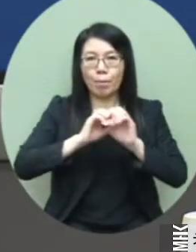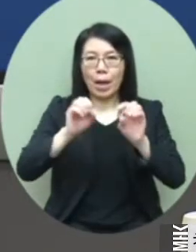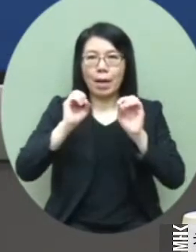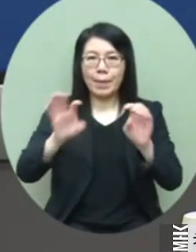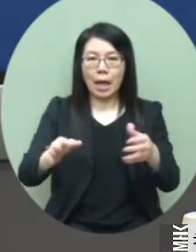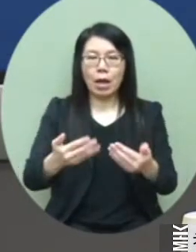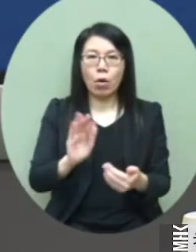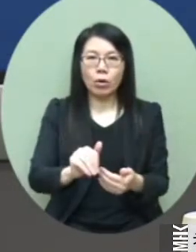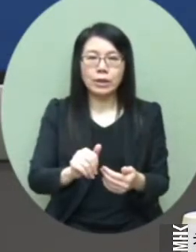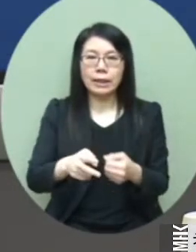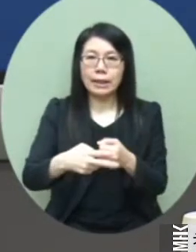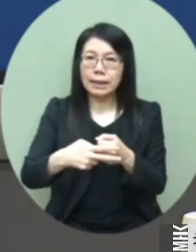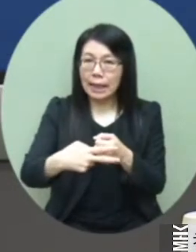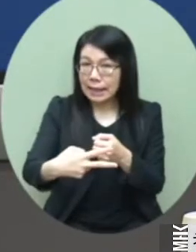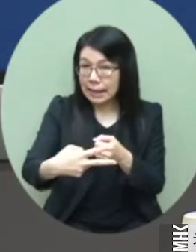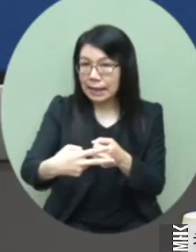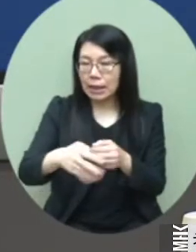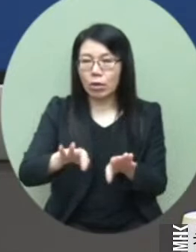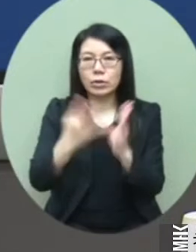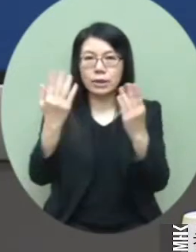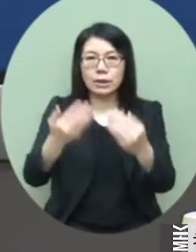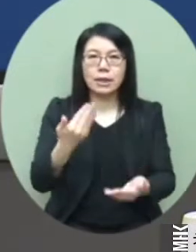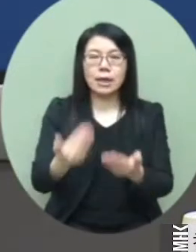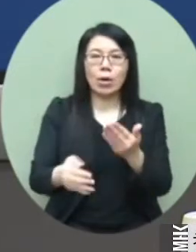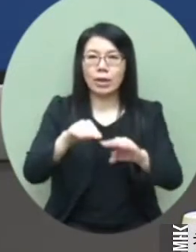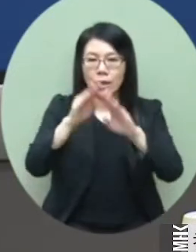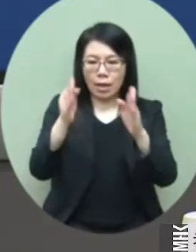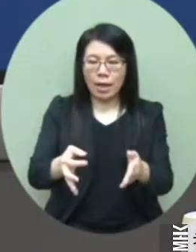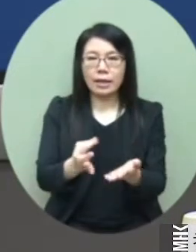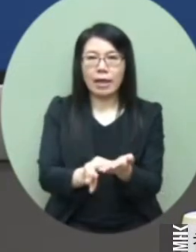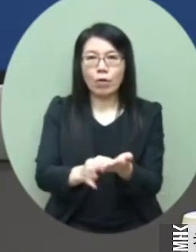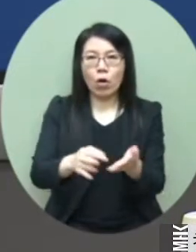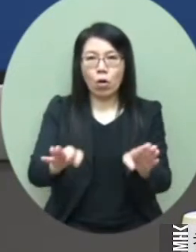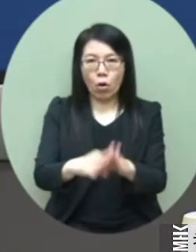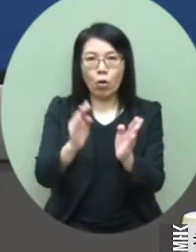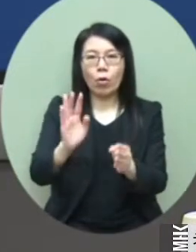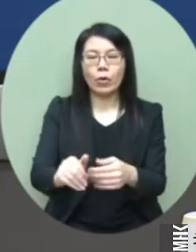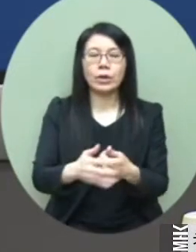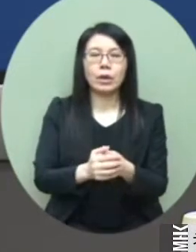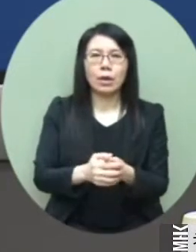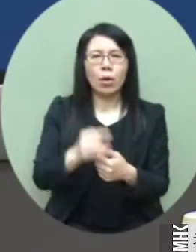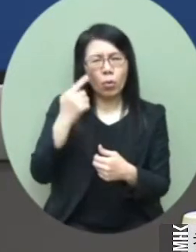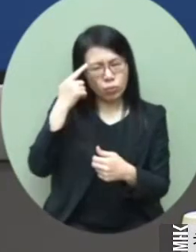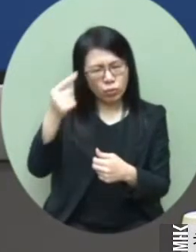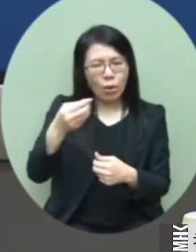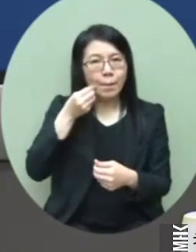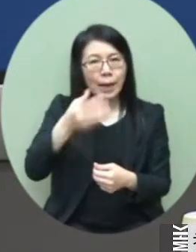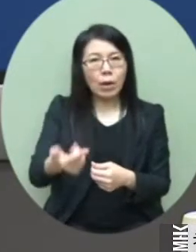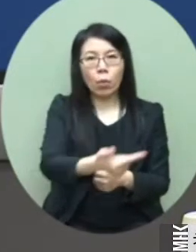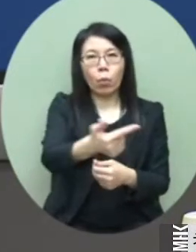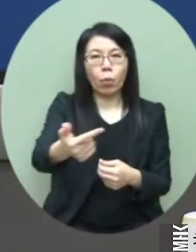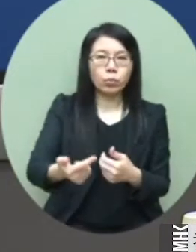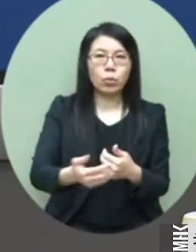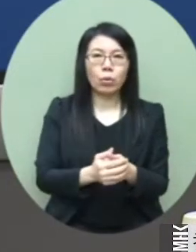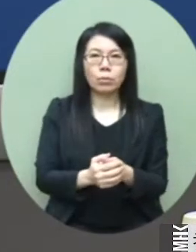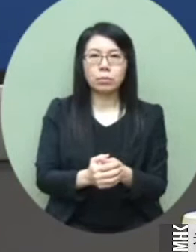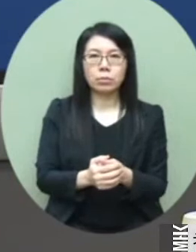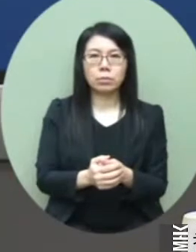而家可以進入去第2階段啦，有一啲嘅處所咧可以開。我哋其實係好想俾好多嘅即